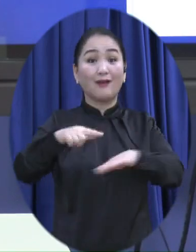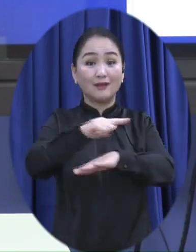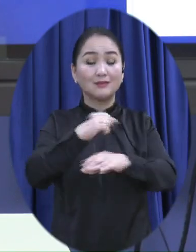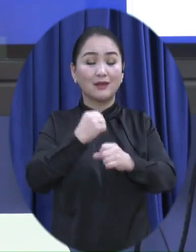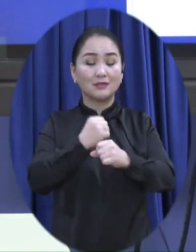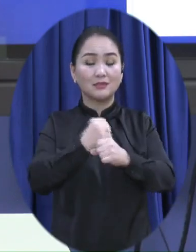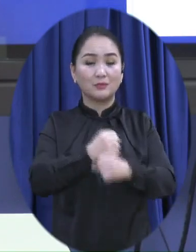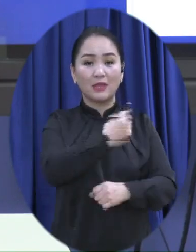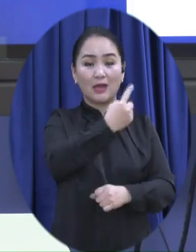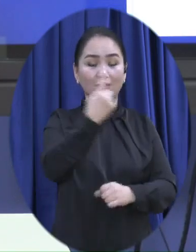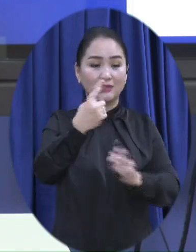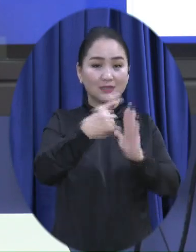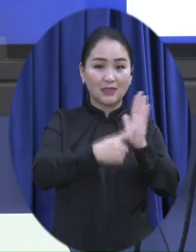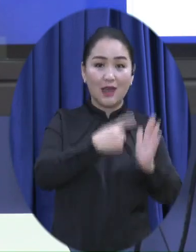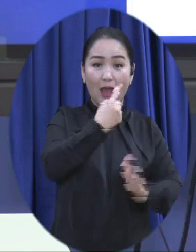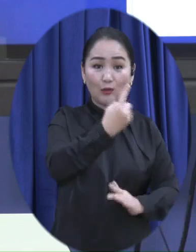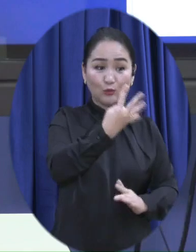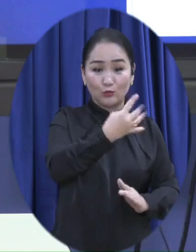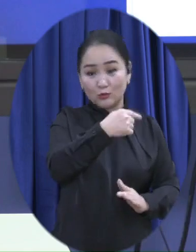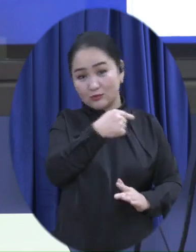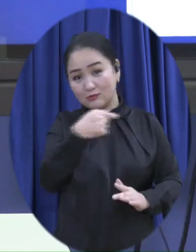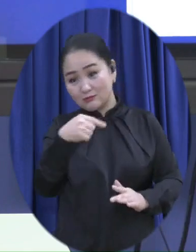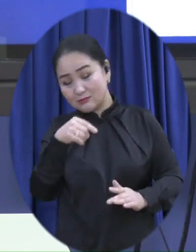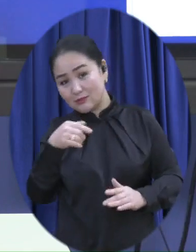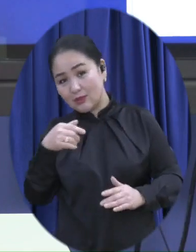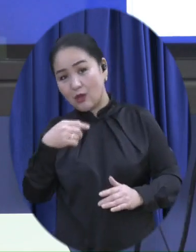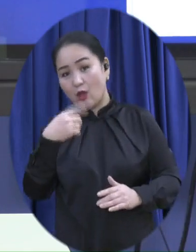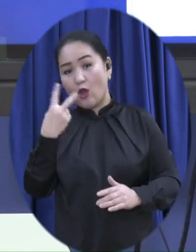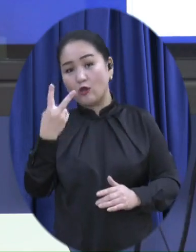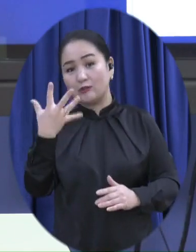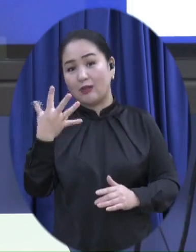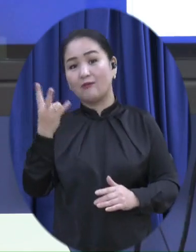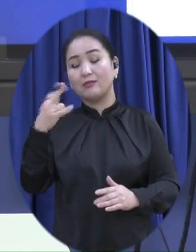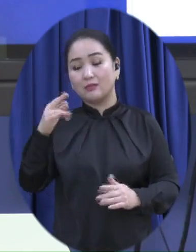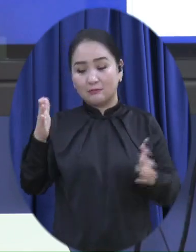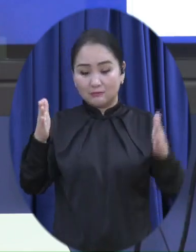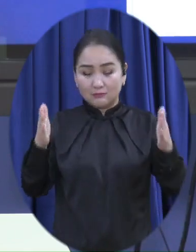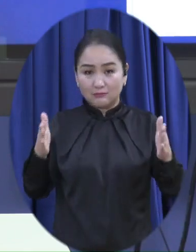сарын 14-нөөс эхлээд 11-р сарын 25-ны хооронд